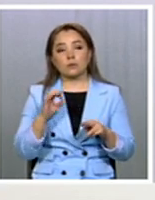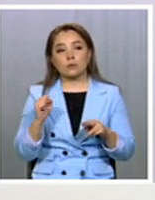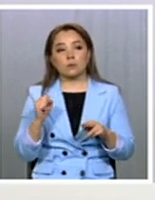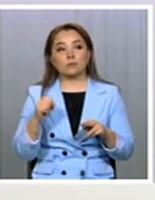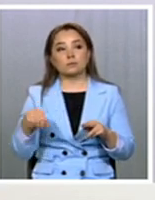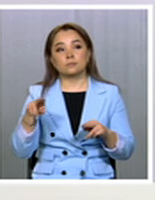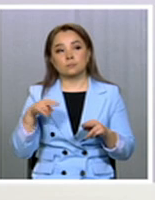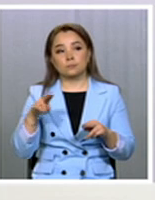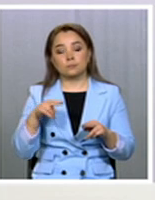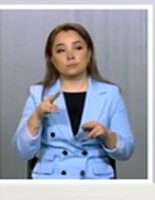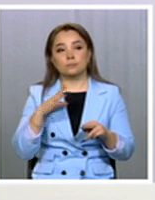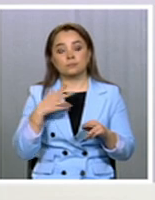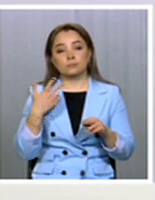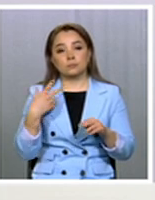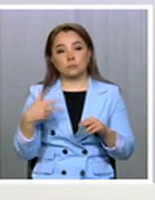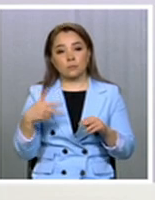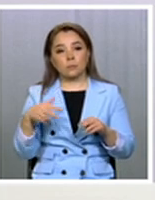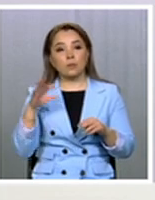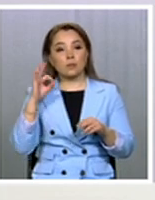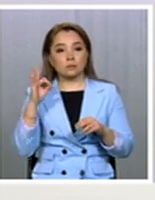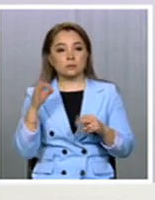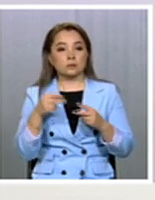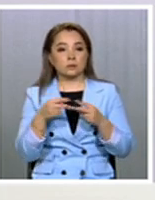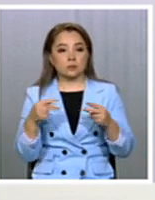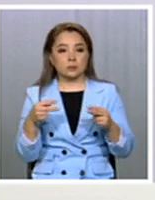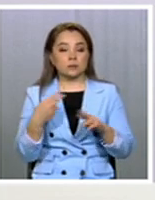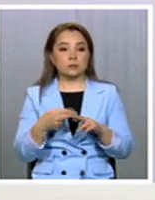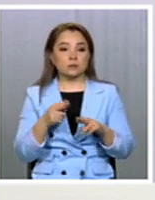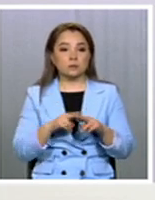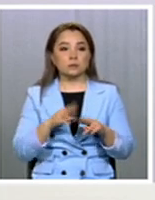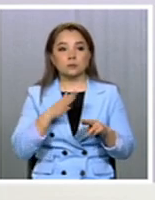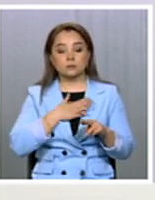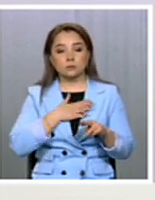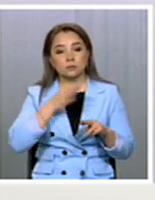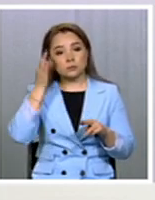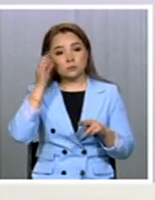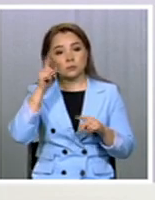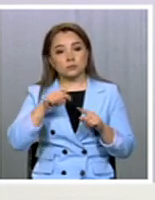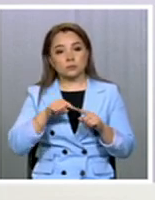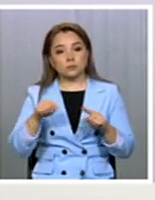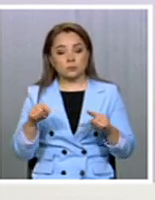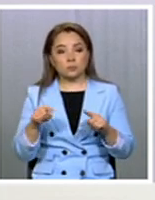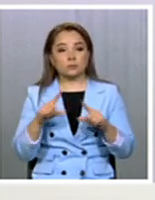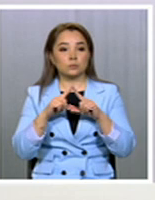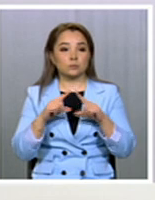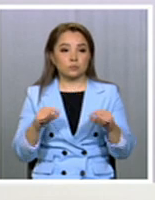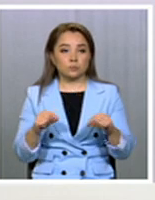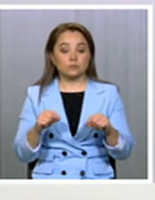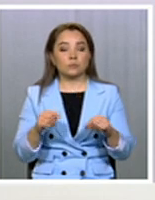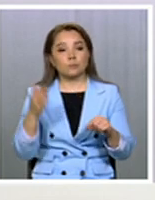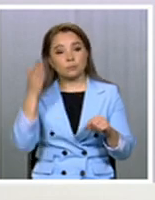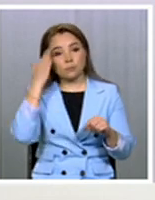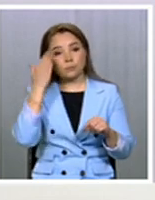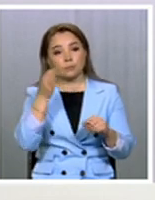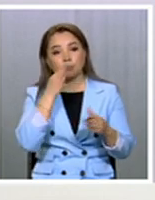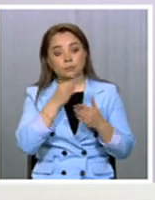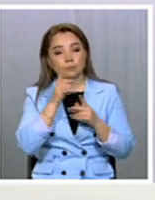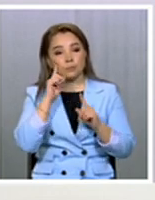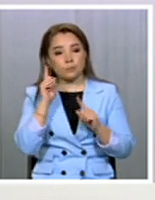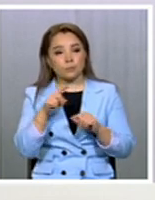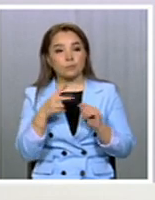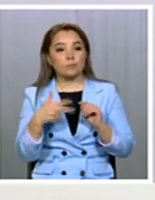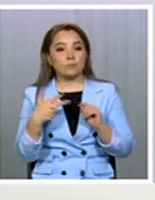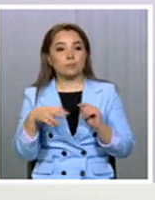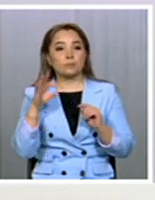бұрышы 30 градусқа тең болады. Ал енді біз тік бұрышты үш бұрыштың қасиетін білеміз, яғни 30